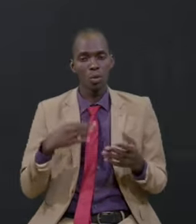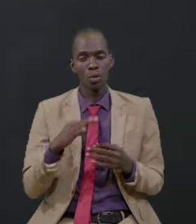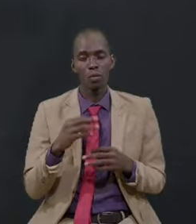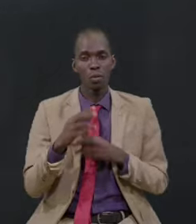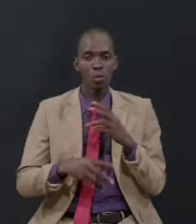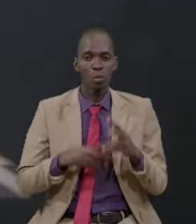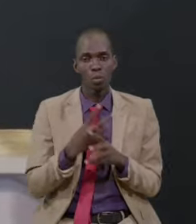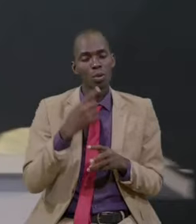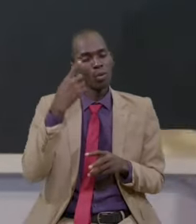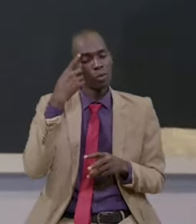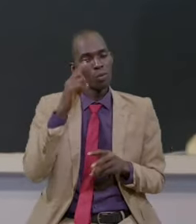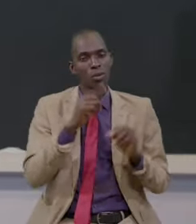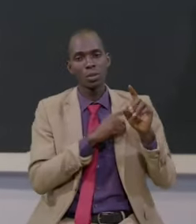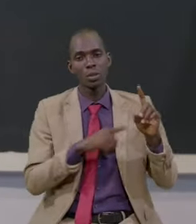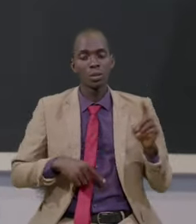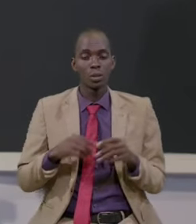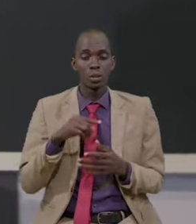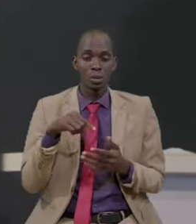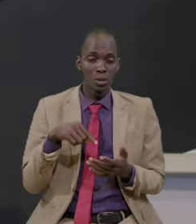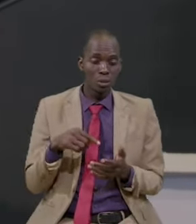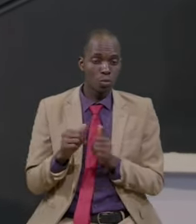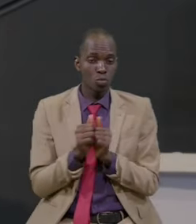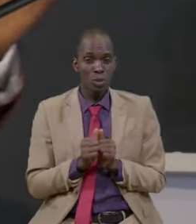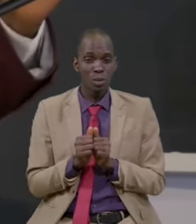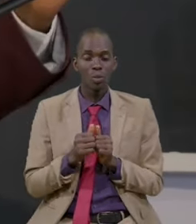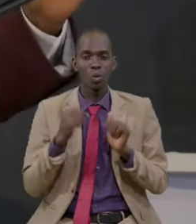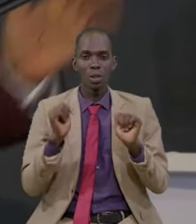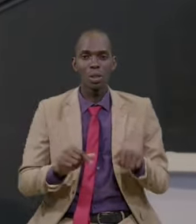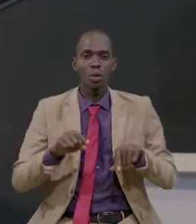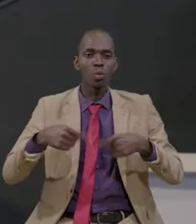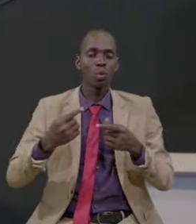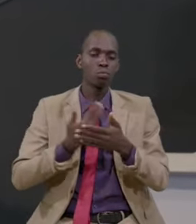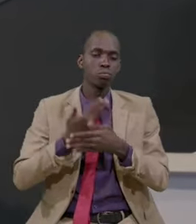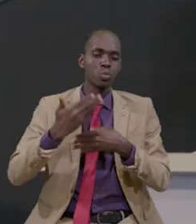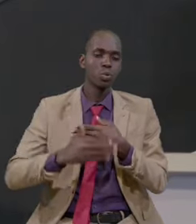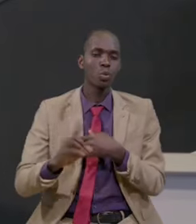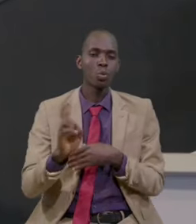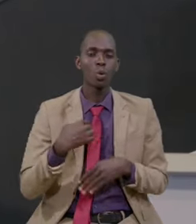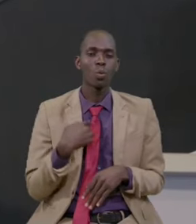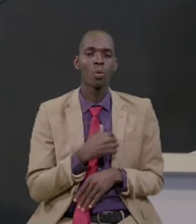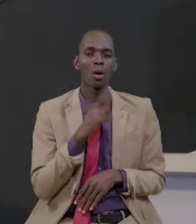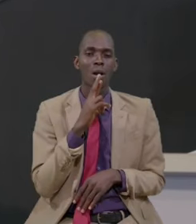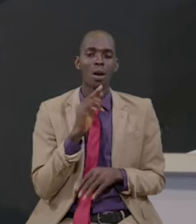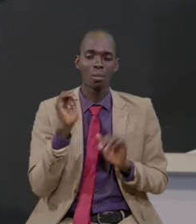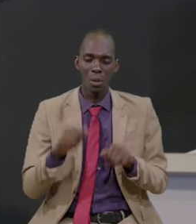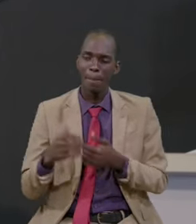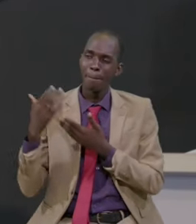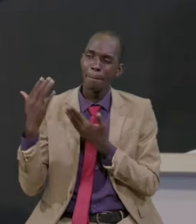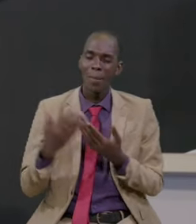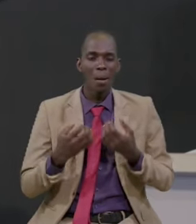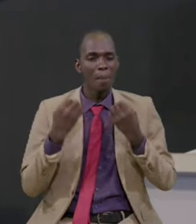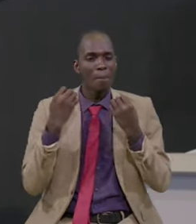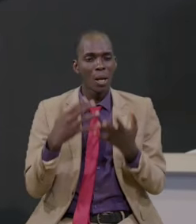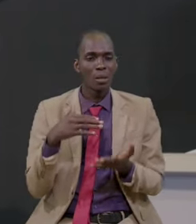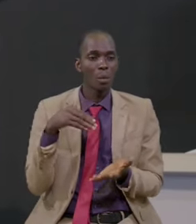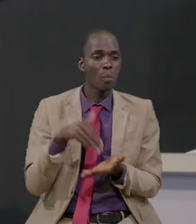Christ. Nous pouvons aller là où nous avons été et nous pouvons conduire des milliers d'âmes qui